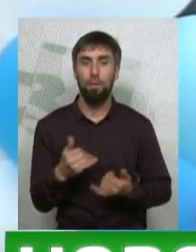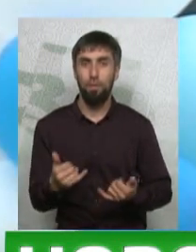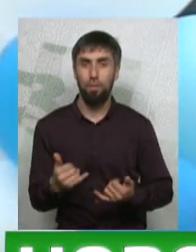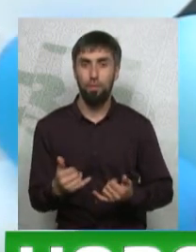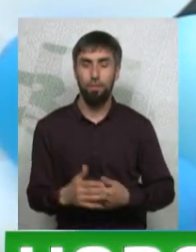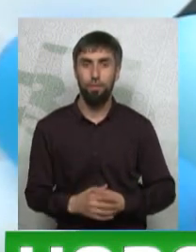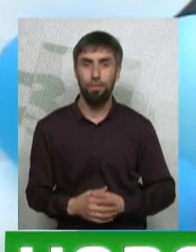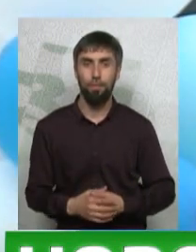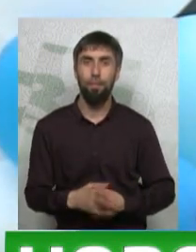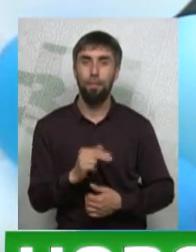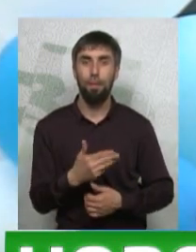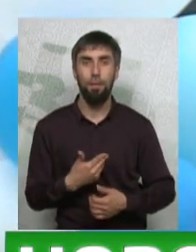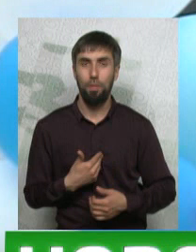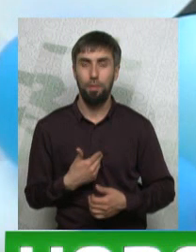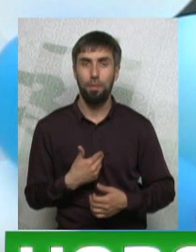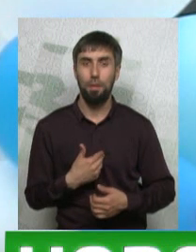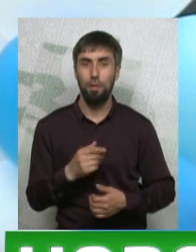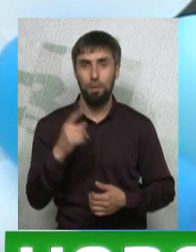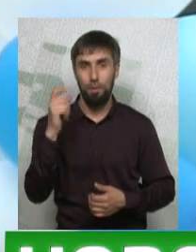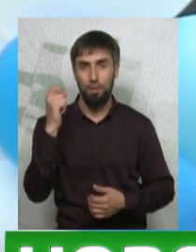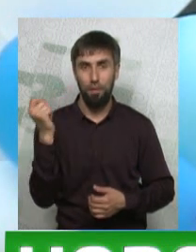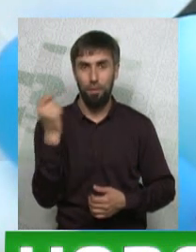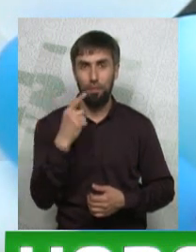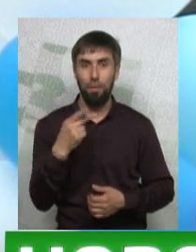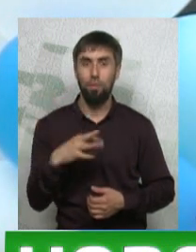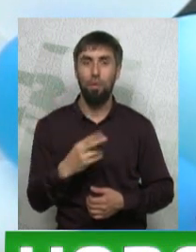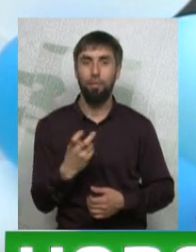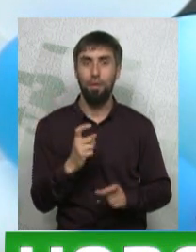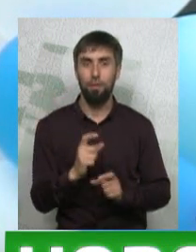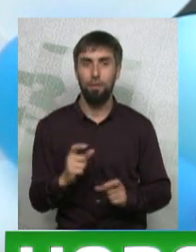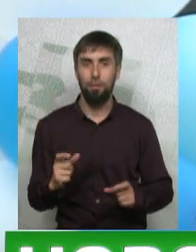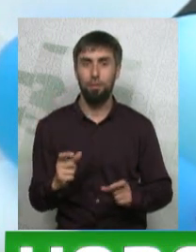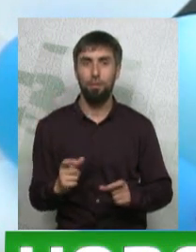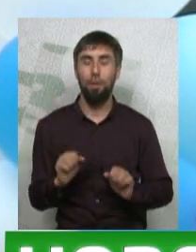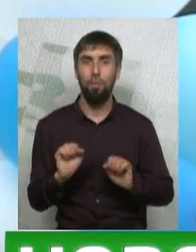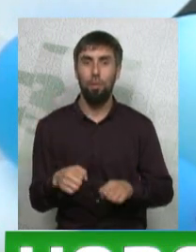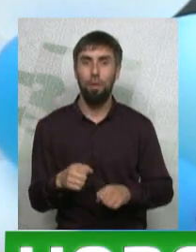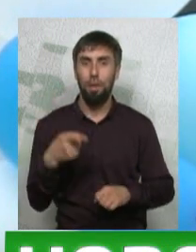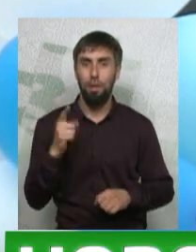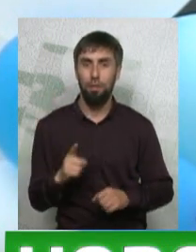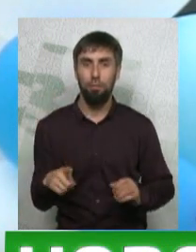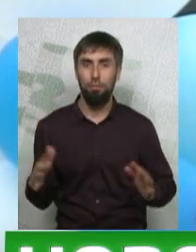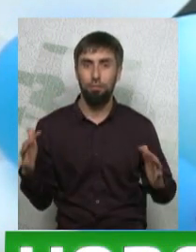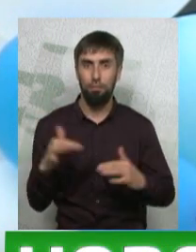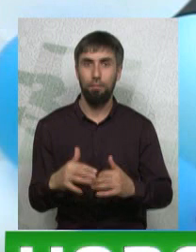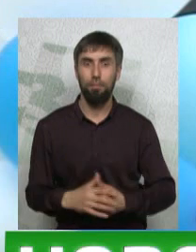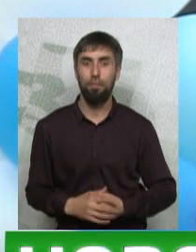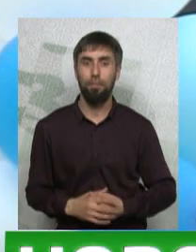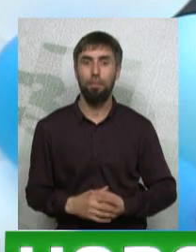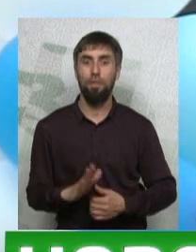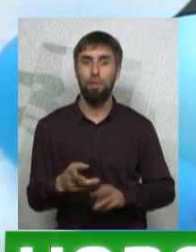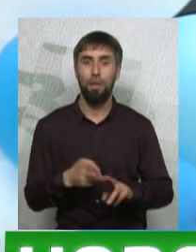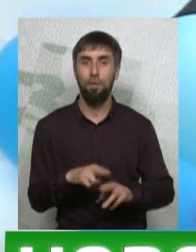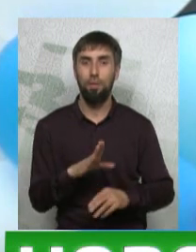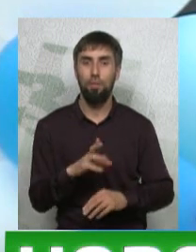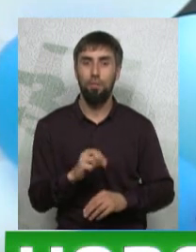сегодня, как мне известно, до 200 человек могут за раз заехать в эту